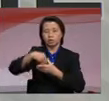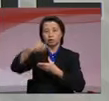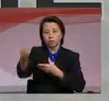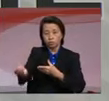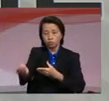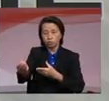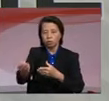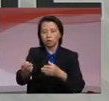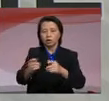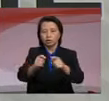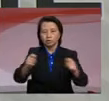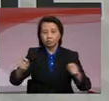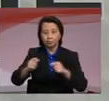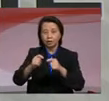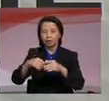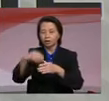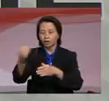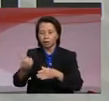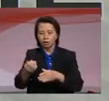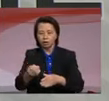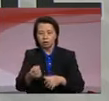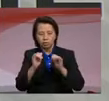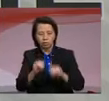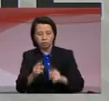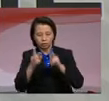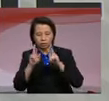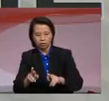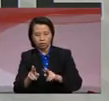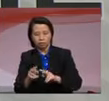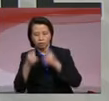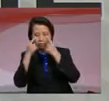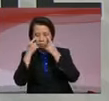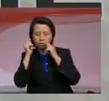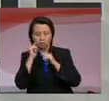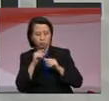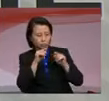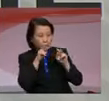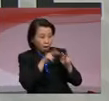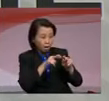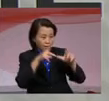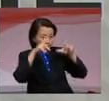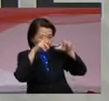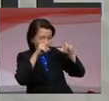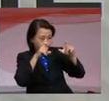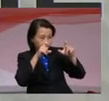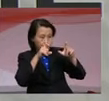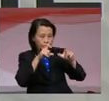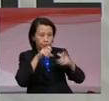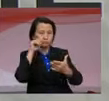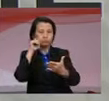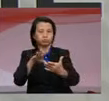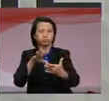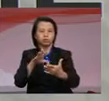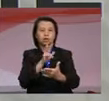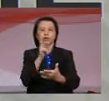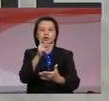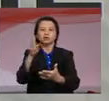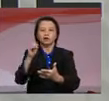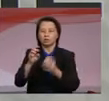di tempat awam, telah dikesan oleh rakyatnya, jadi menangkap gambar dan terus hantar gambar kepada kita.